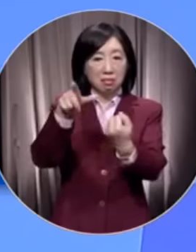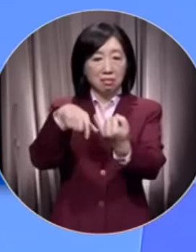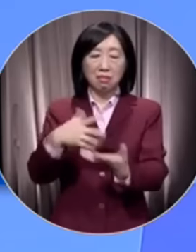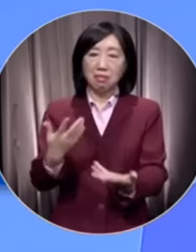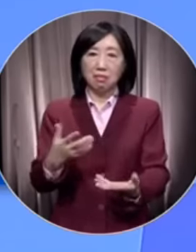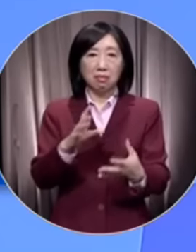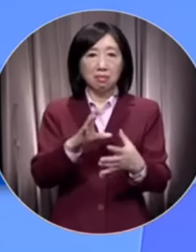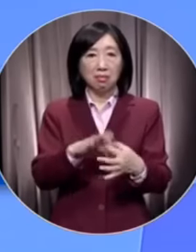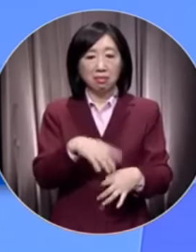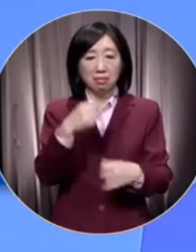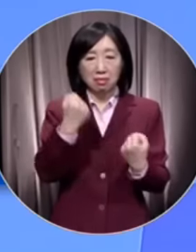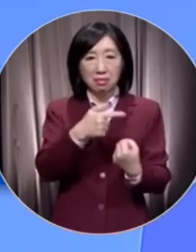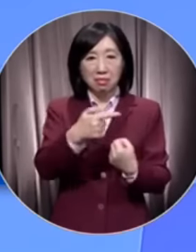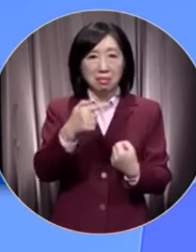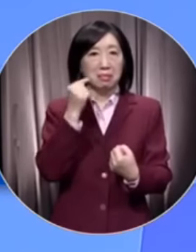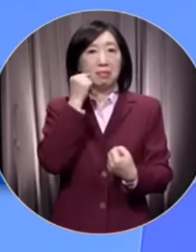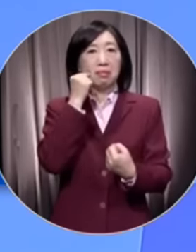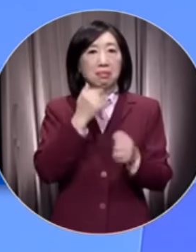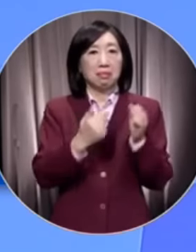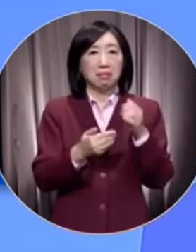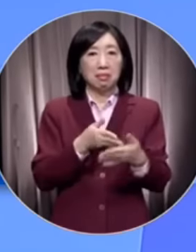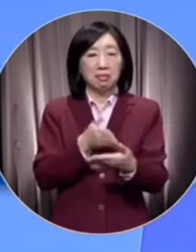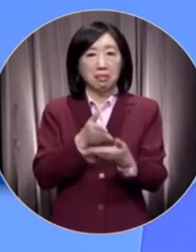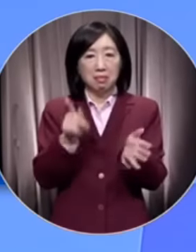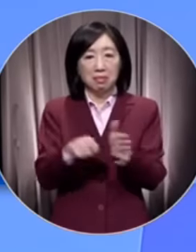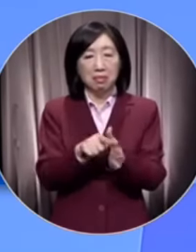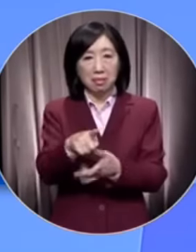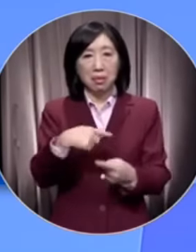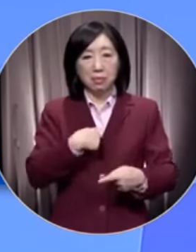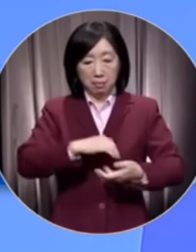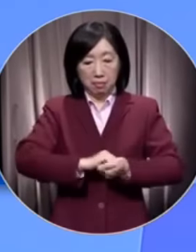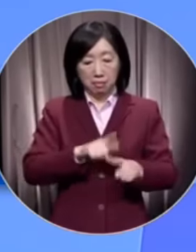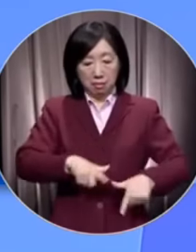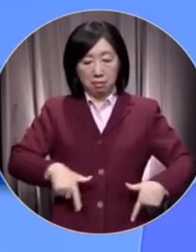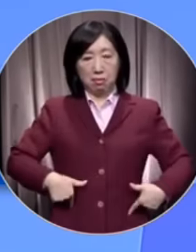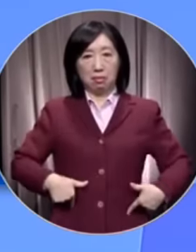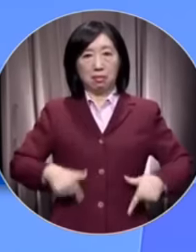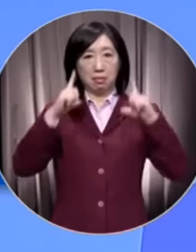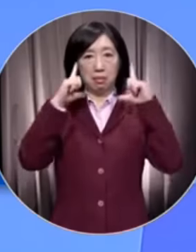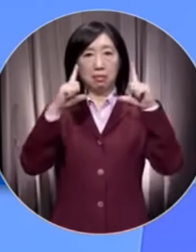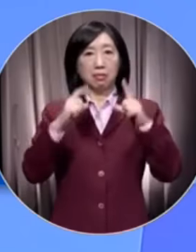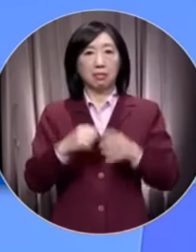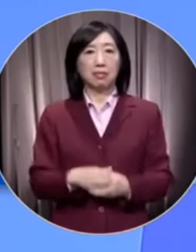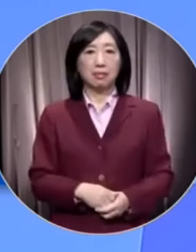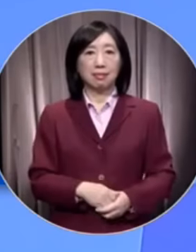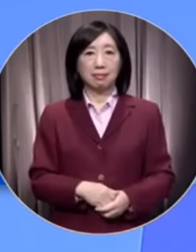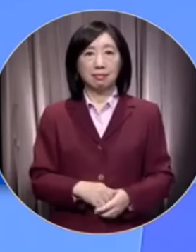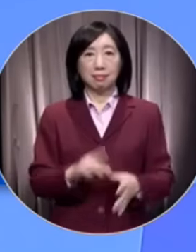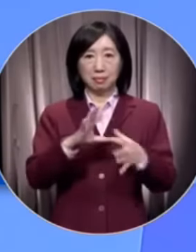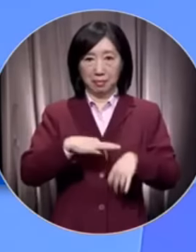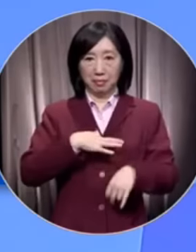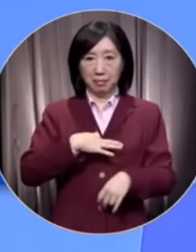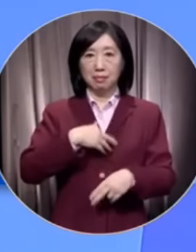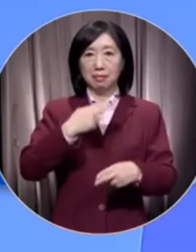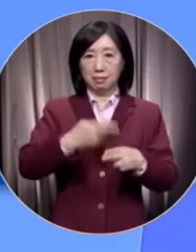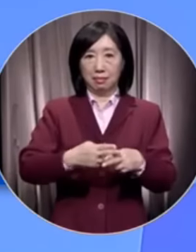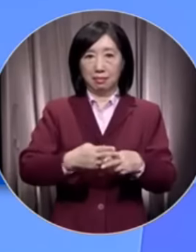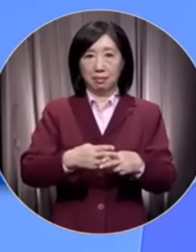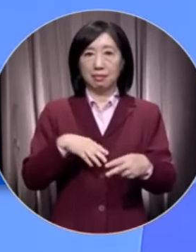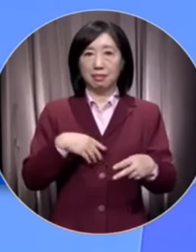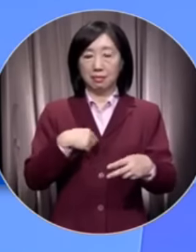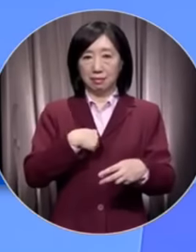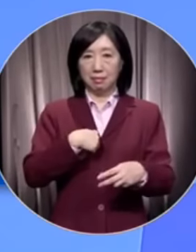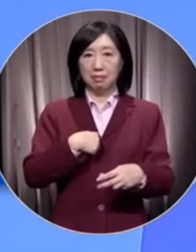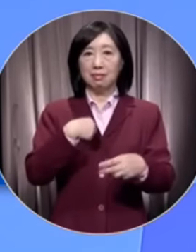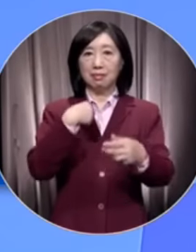难最大挑战的时候，我必须勇敢地站出来，因为我坚信我们一定要给台湾